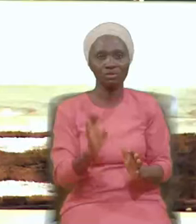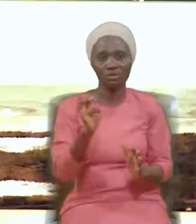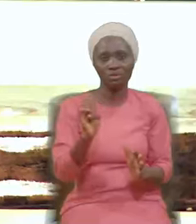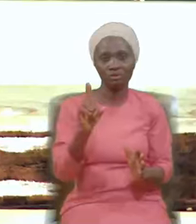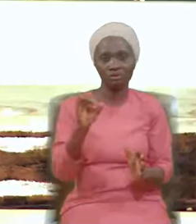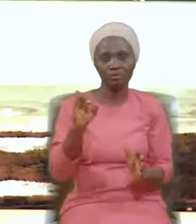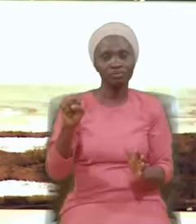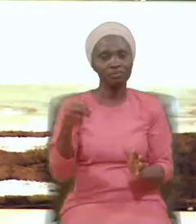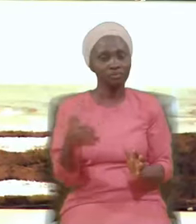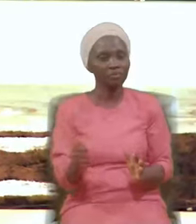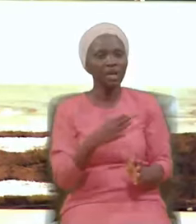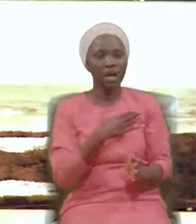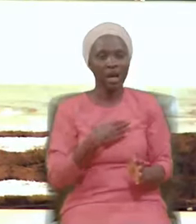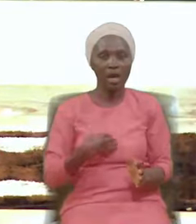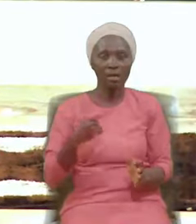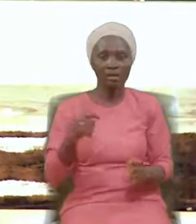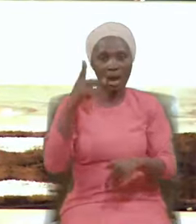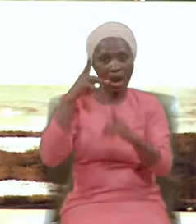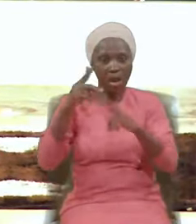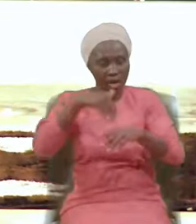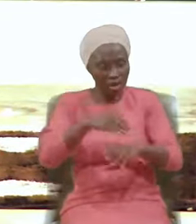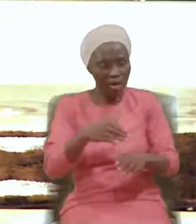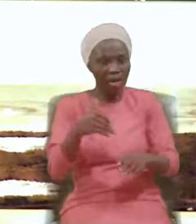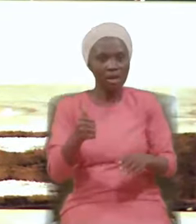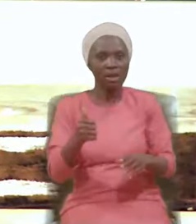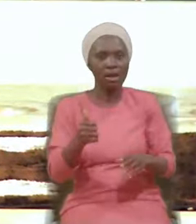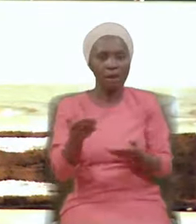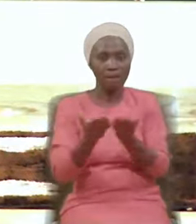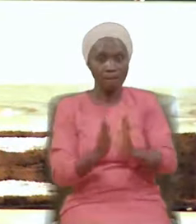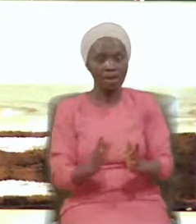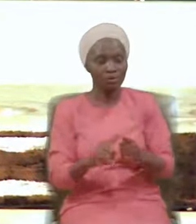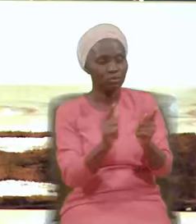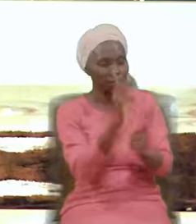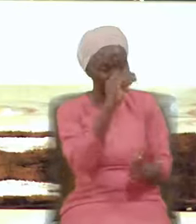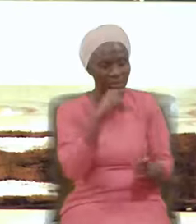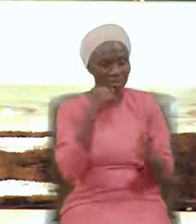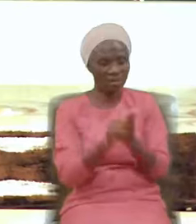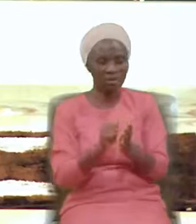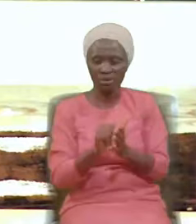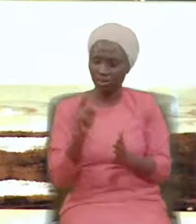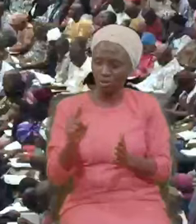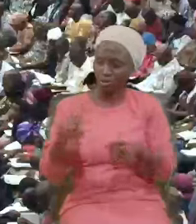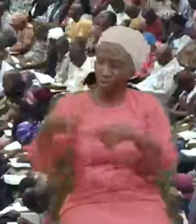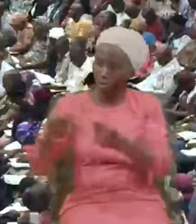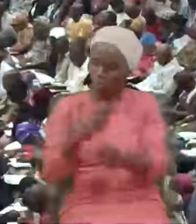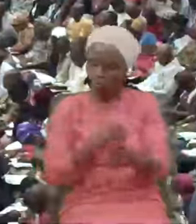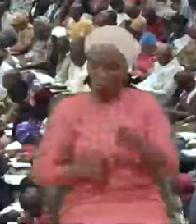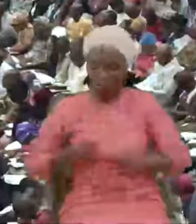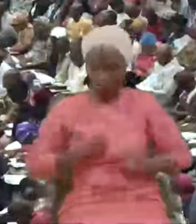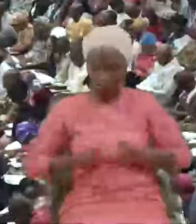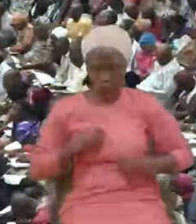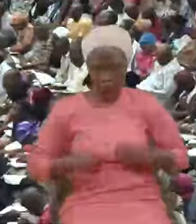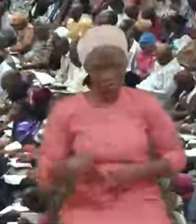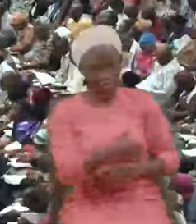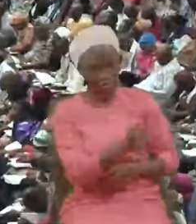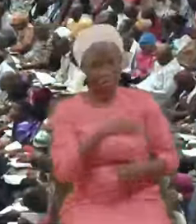Élisée lui fit dire par un messager, « Va, et lave-toi sept fois dans le